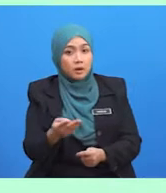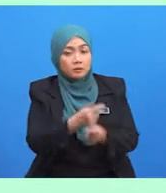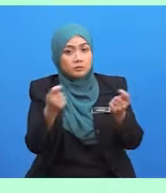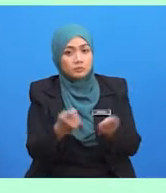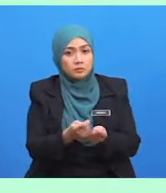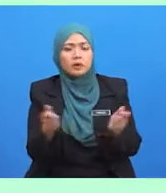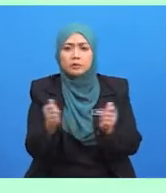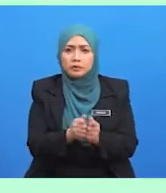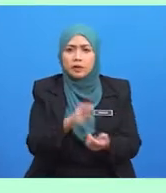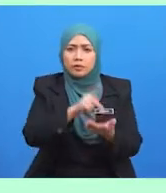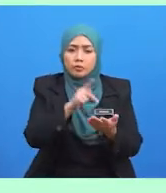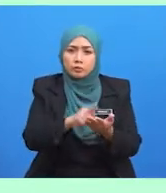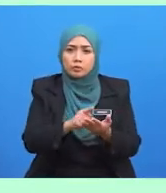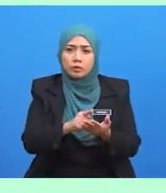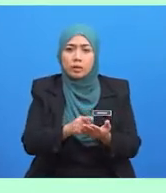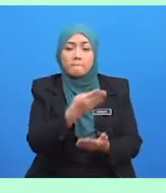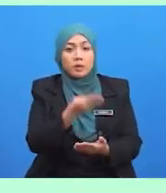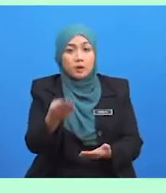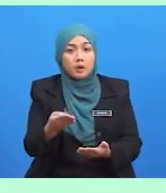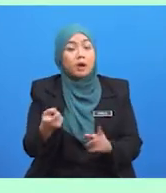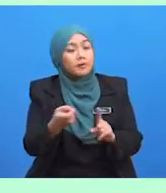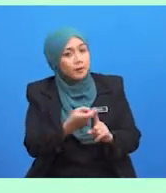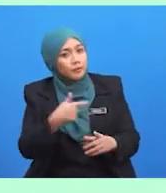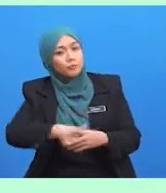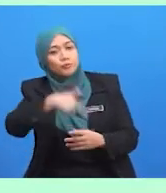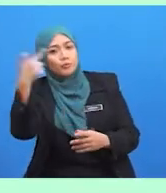dan kuantiti barang diimport?